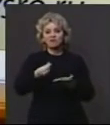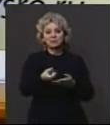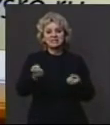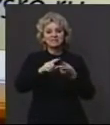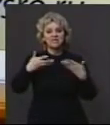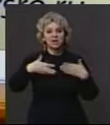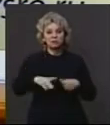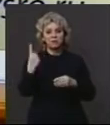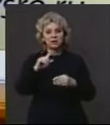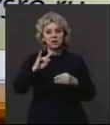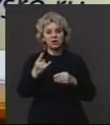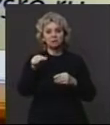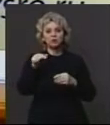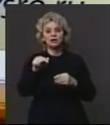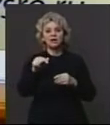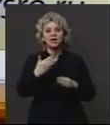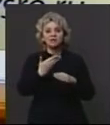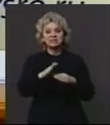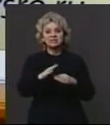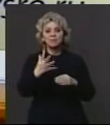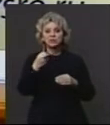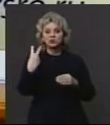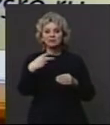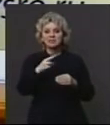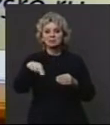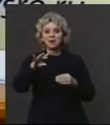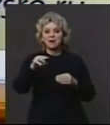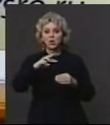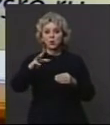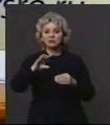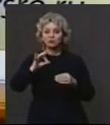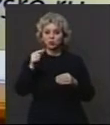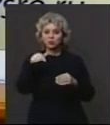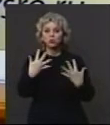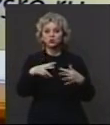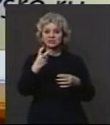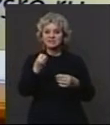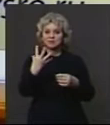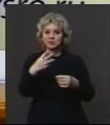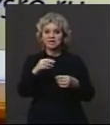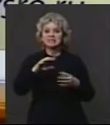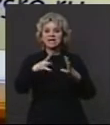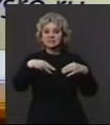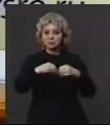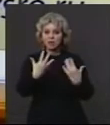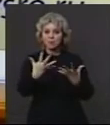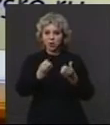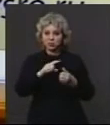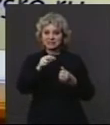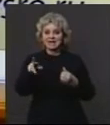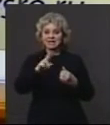связи с рождением первого ребенка выделяется 520 миллионов рублей. Уже 215 семей получили